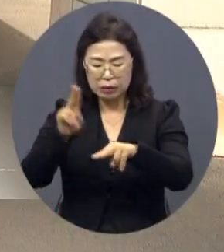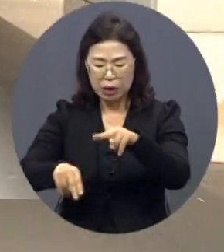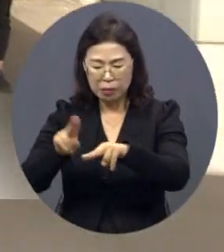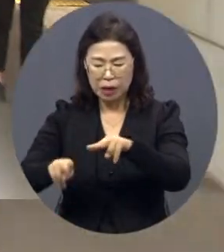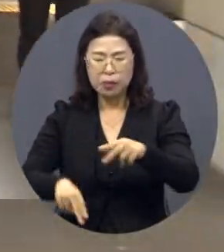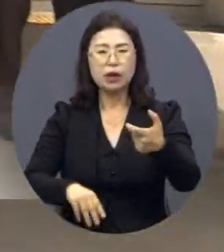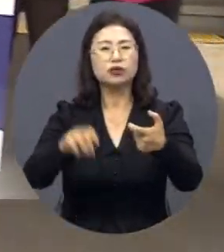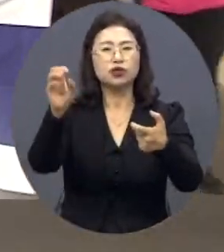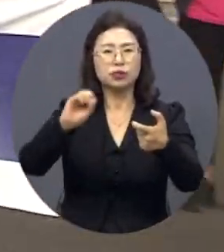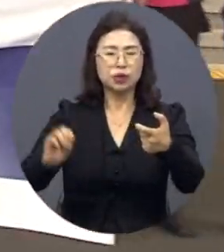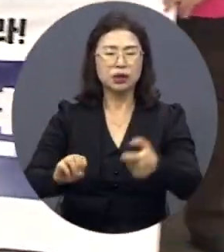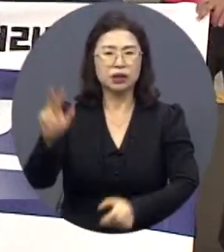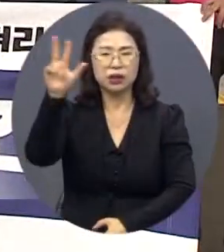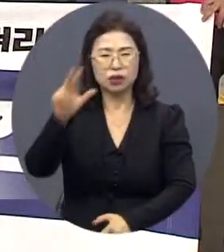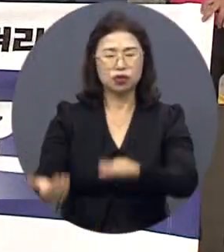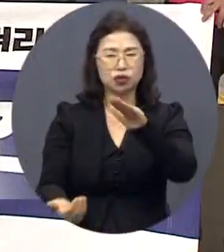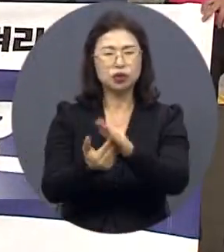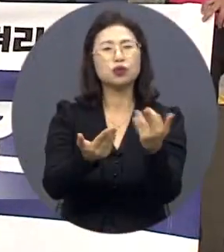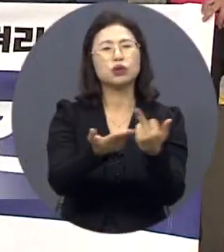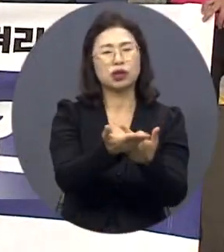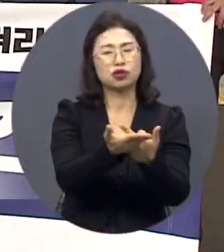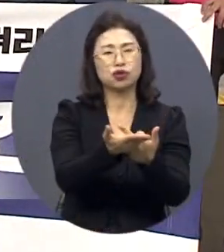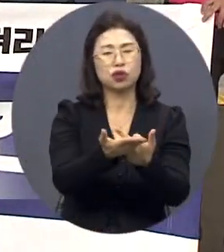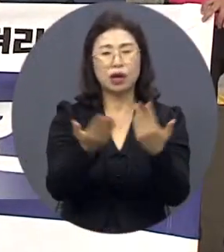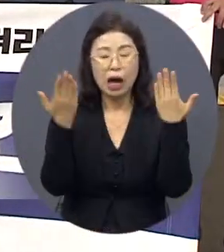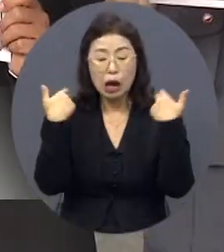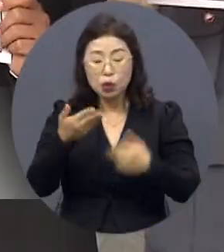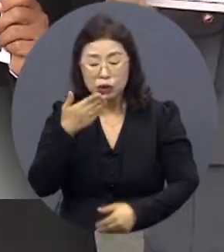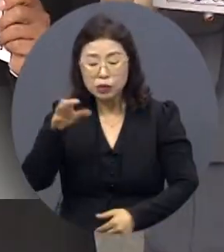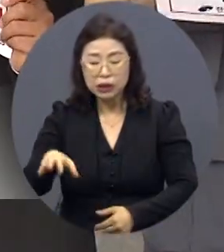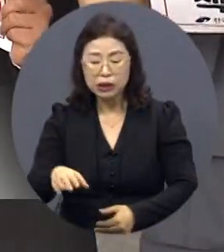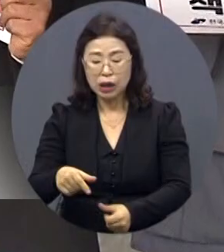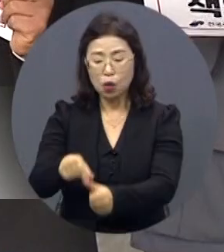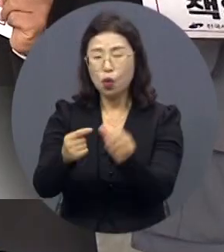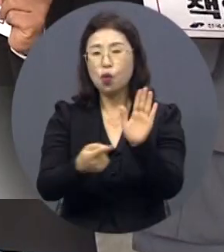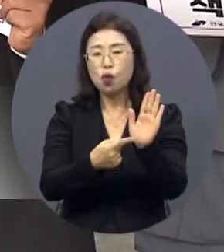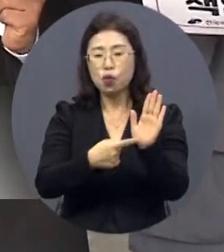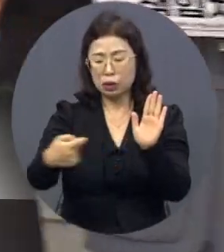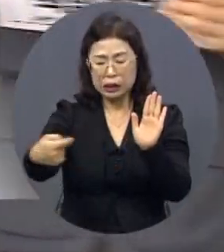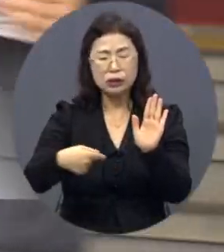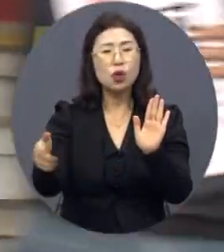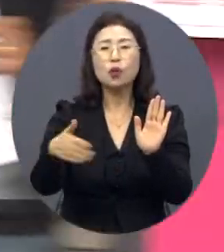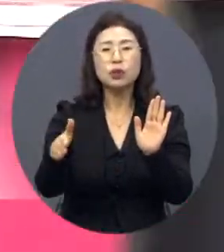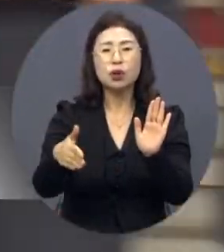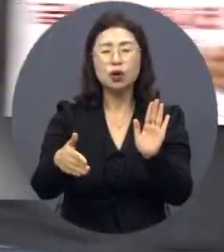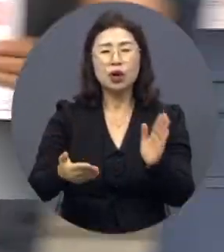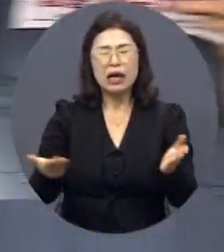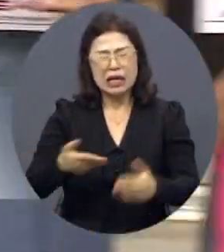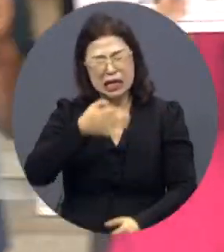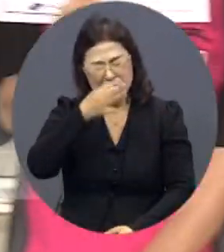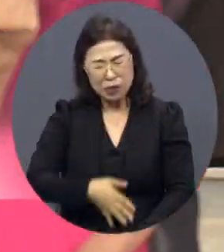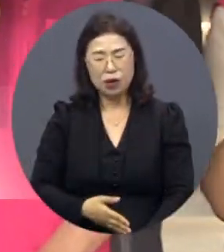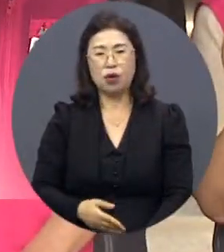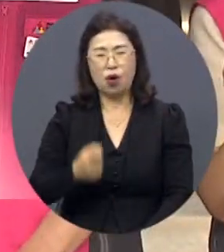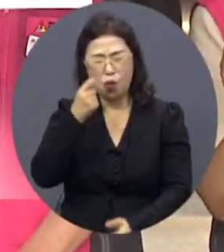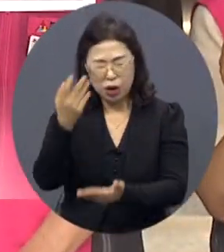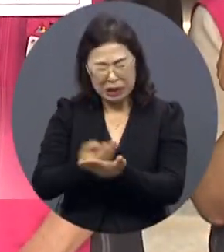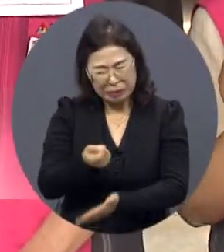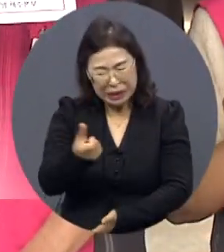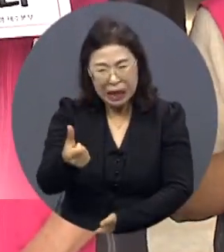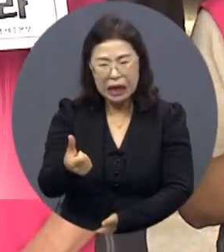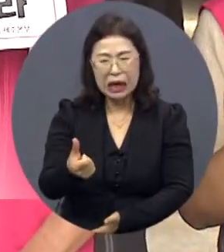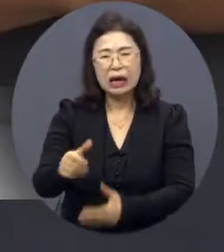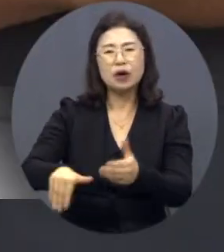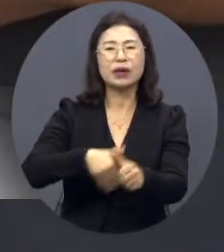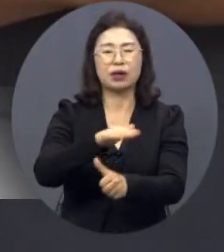60%로 전국 최고에 달했다며 학교 급식실은 채용 공고를 해도 찾아오는 사람이 없을 정도로 열악한 노동 환경이